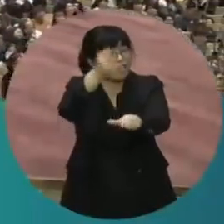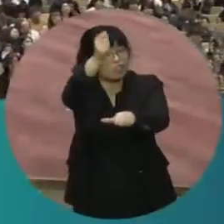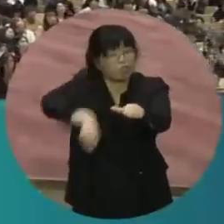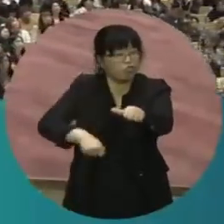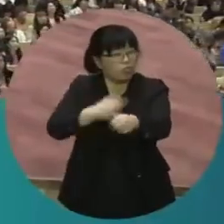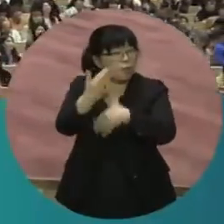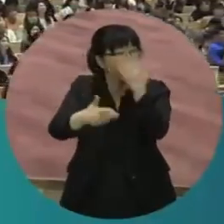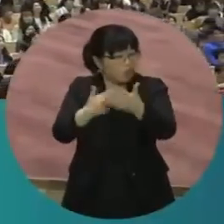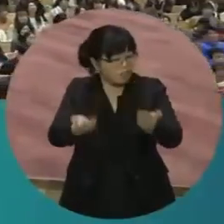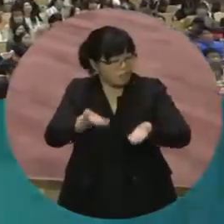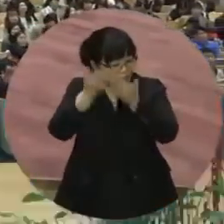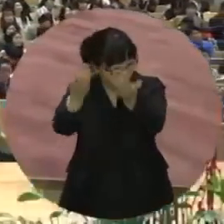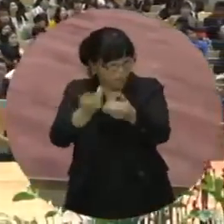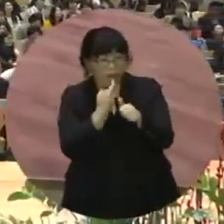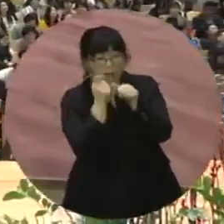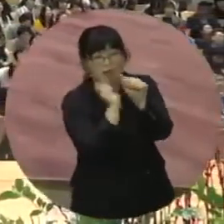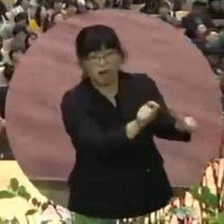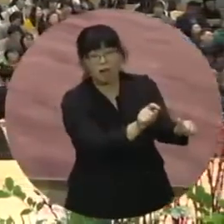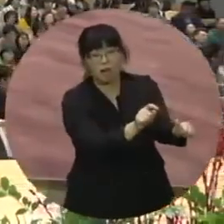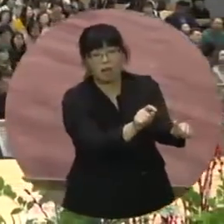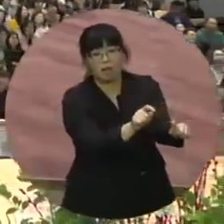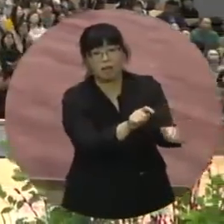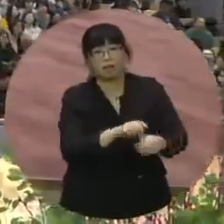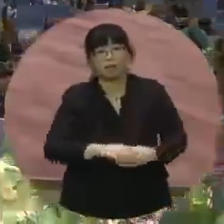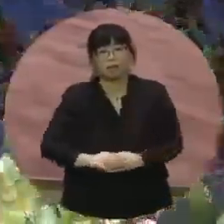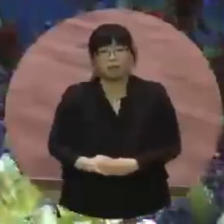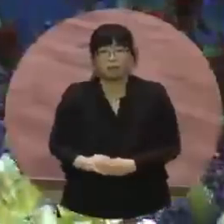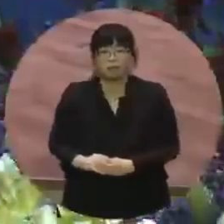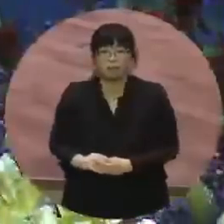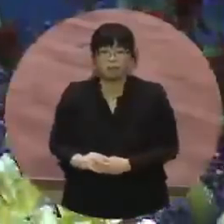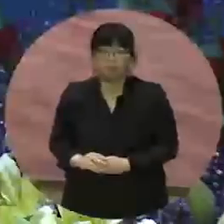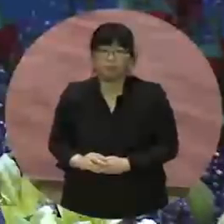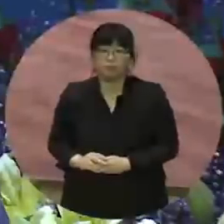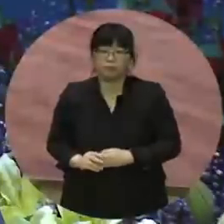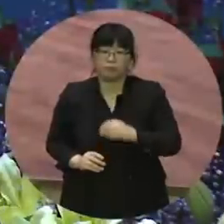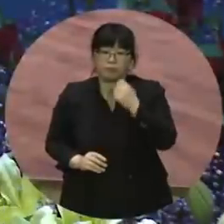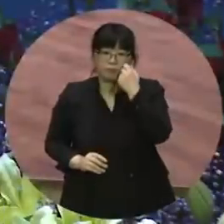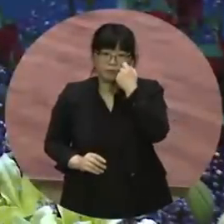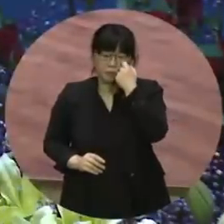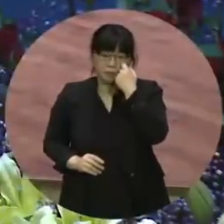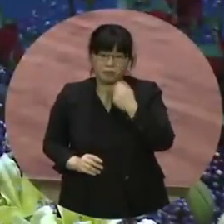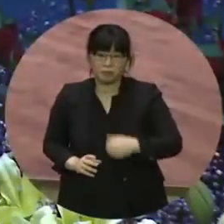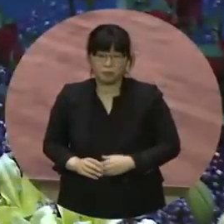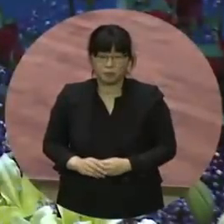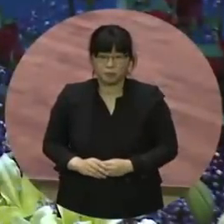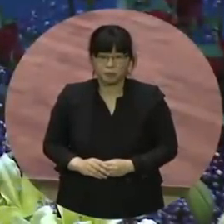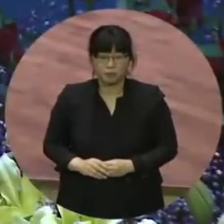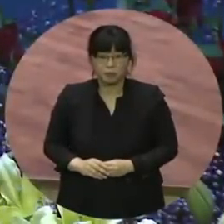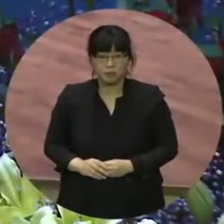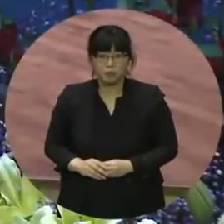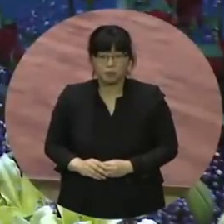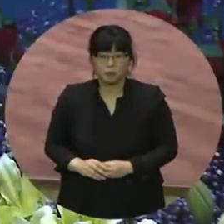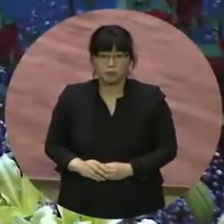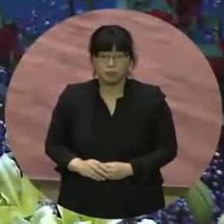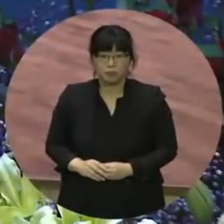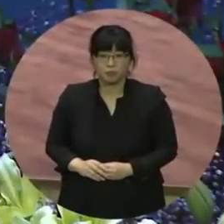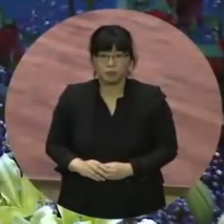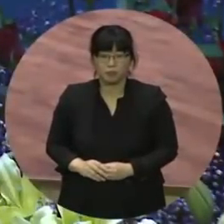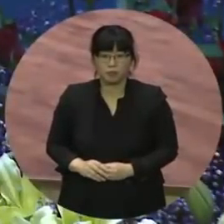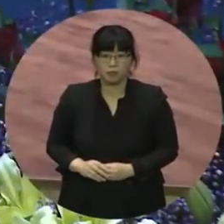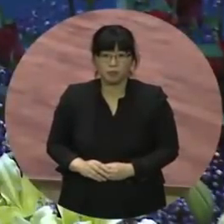자, 본문 오늘 본문하고 21장